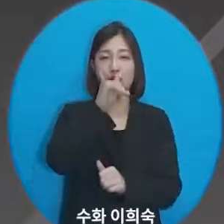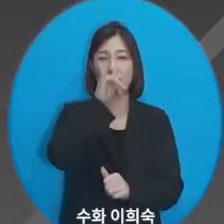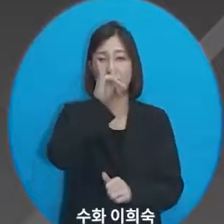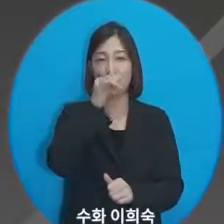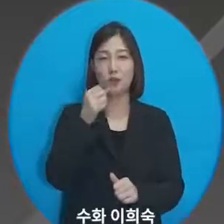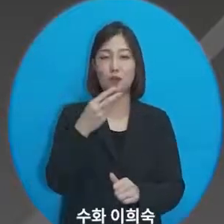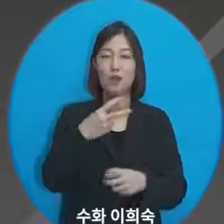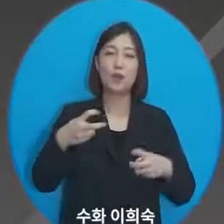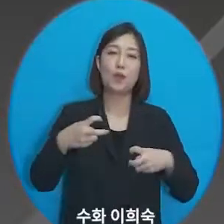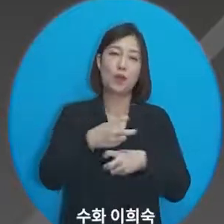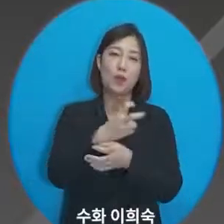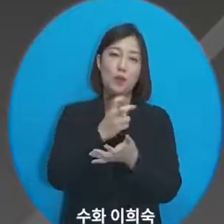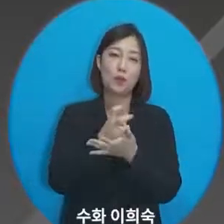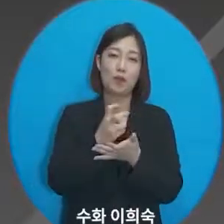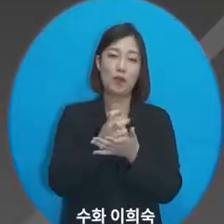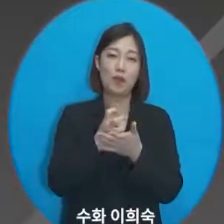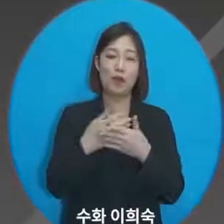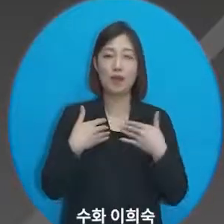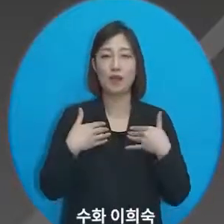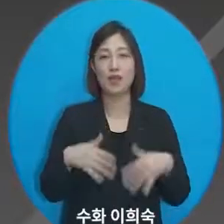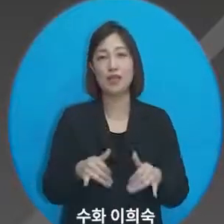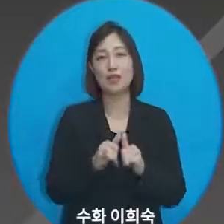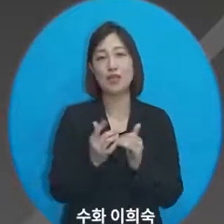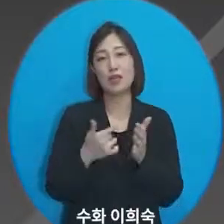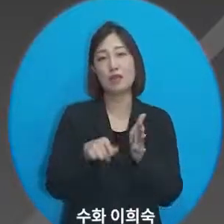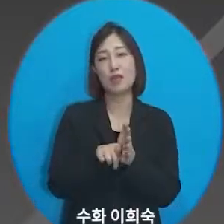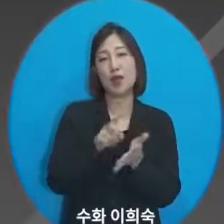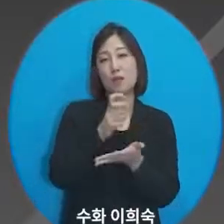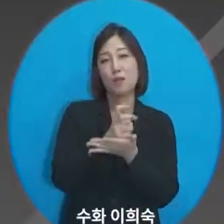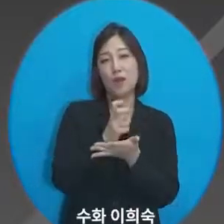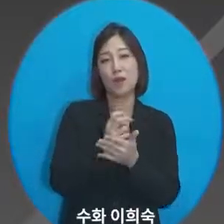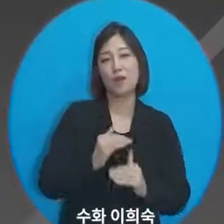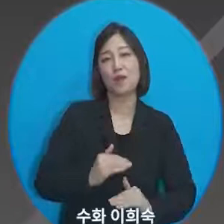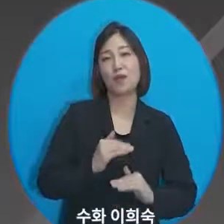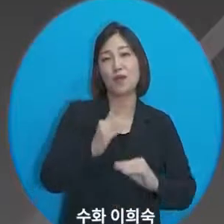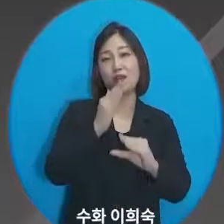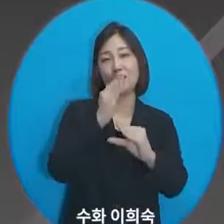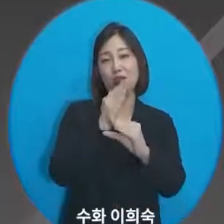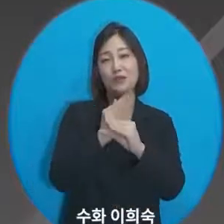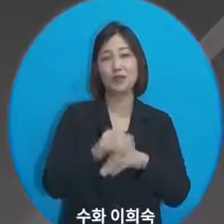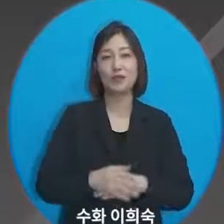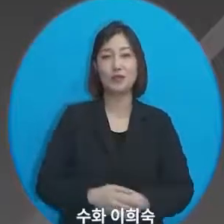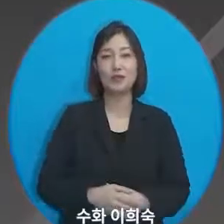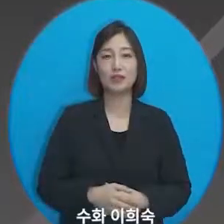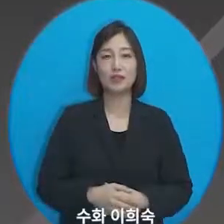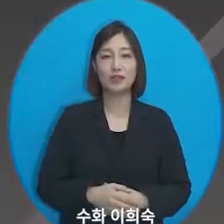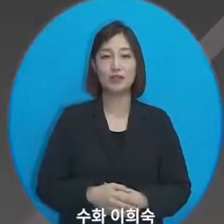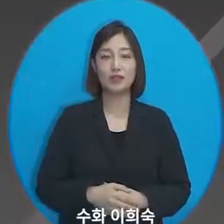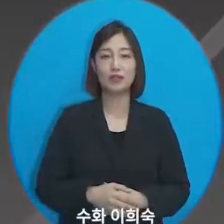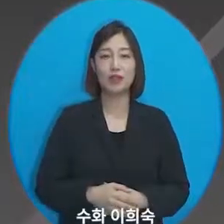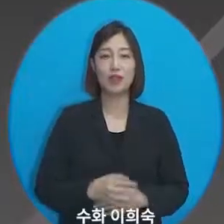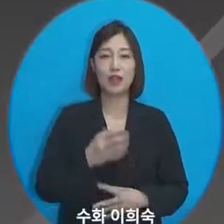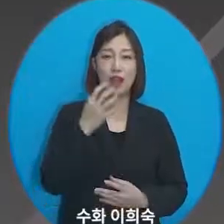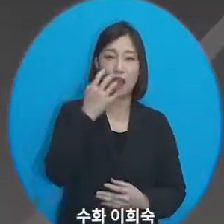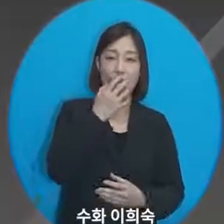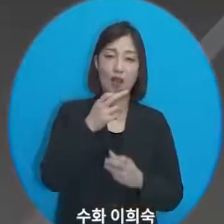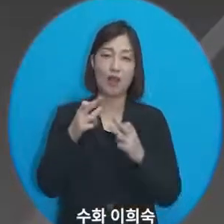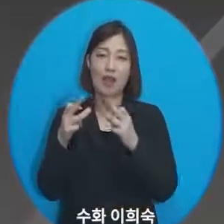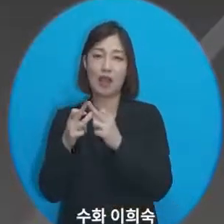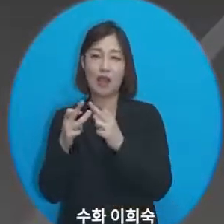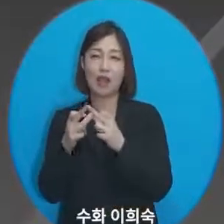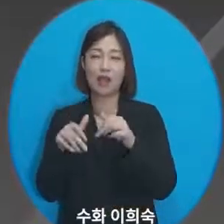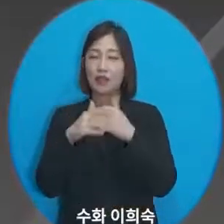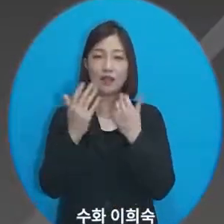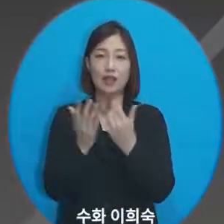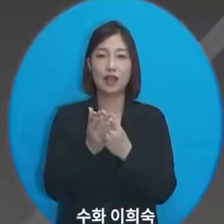편의증진공법과 교통약자법에 의해서 이 법이 시행되고 있습니다. 장애인, 비장애인, 노약자가 모두 최적의 생활 환경을